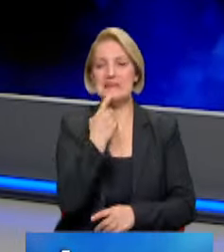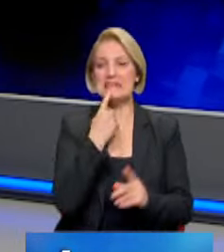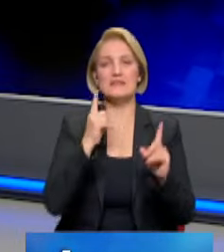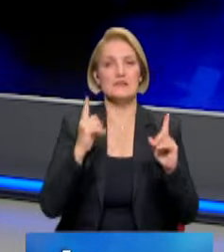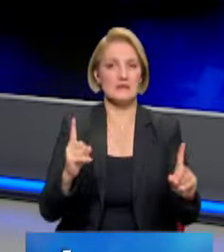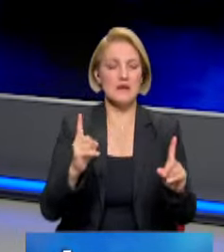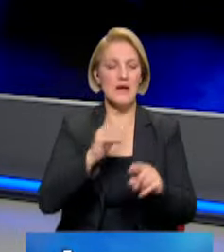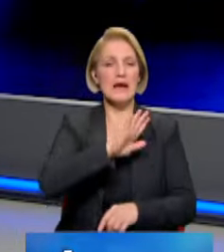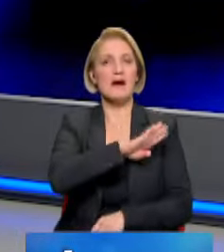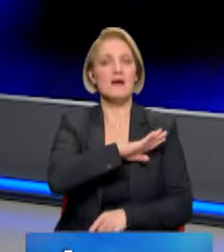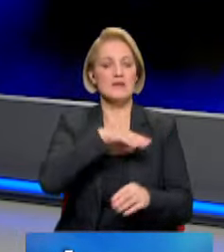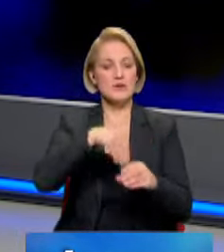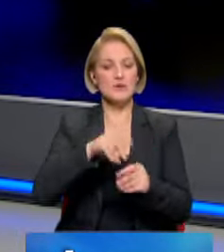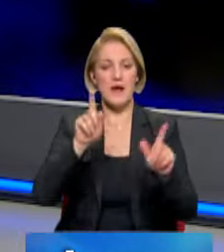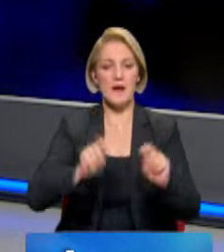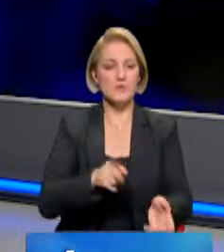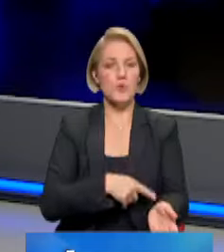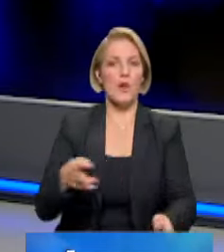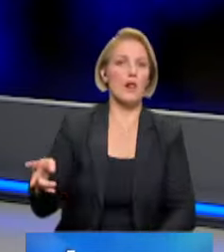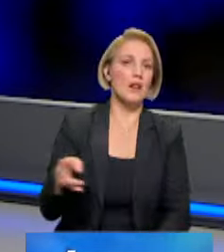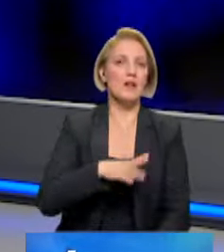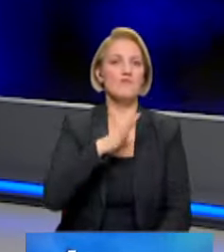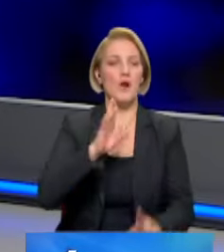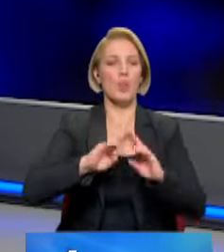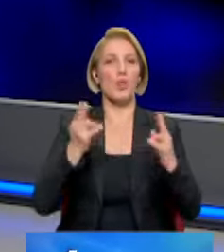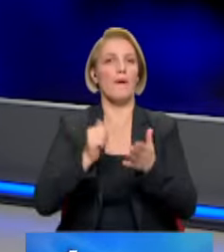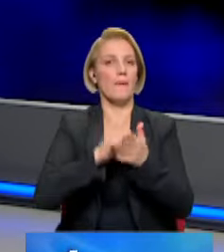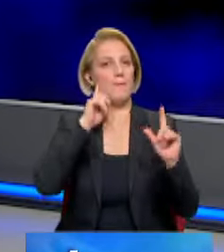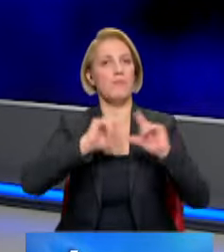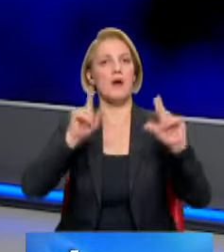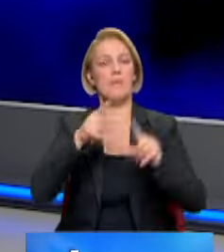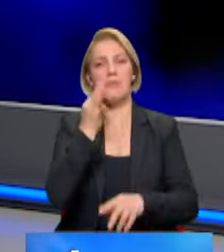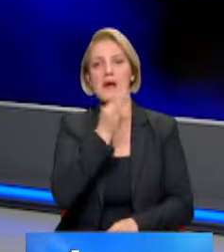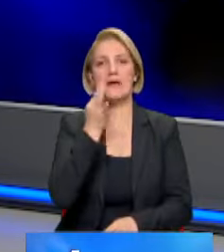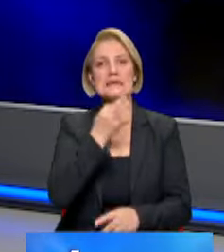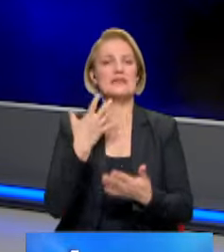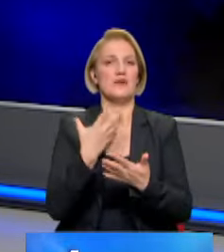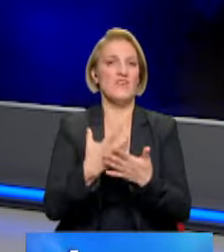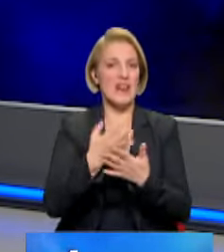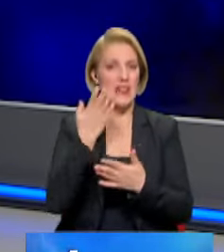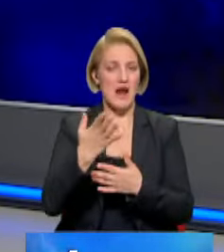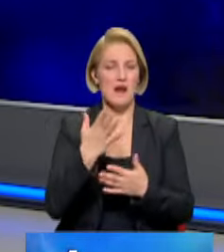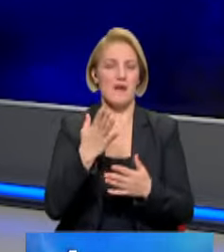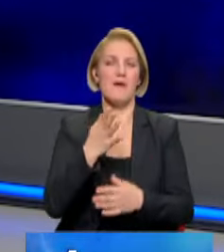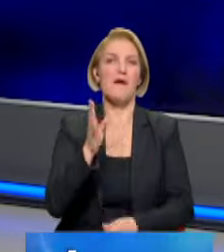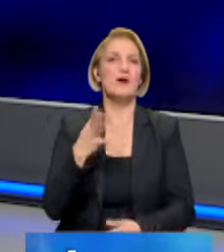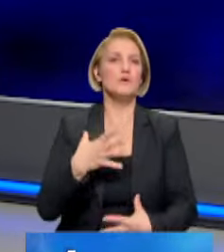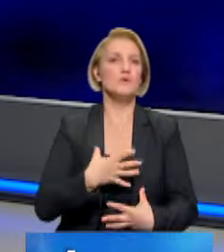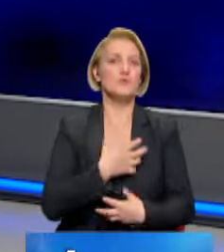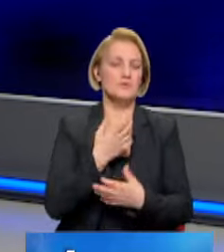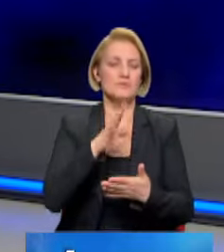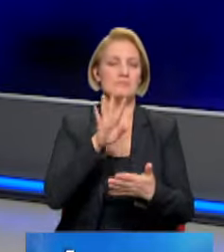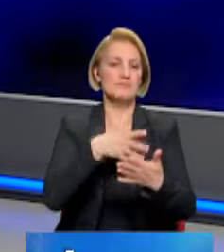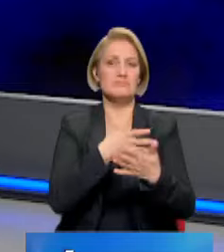yıldır Gazze'de yaptığı o soykırım var. Dünya gazetelerinin manşetinde de benzer veriler, benzer acı bilançonun resmi